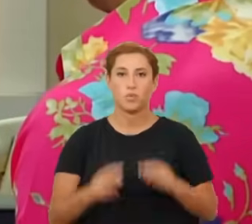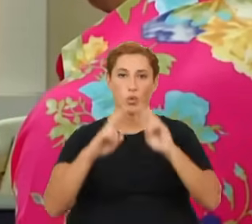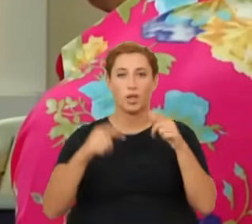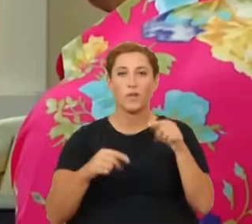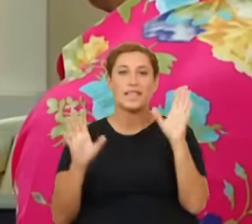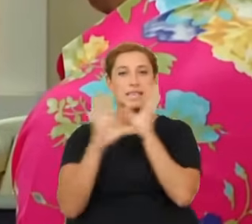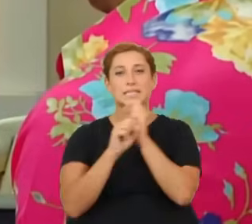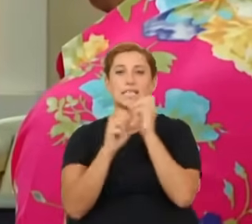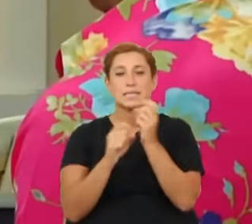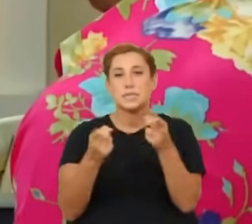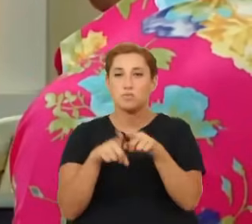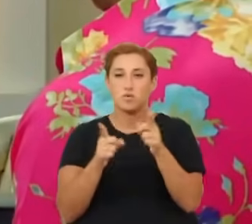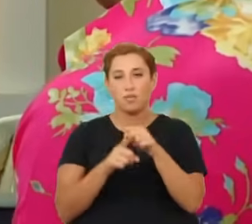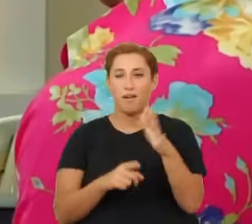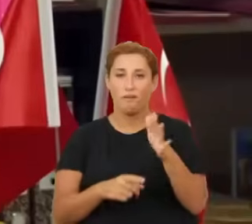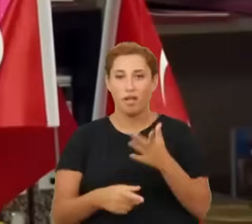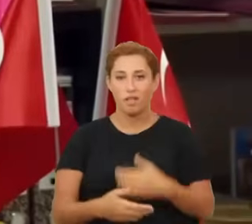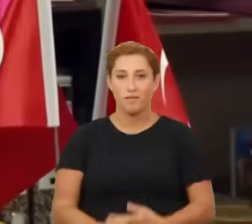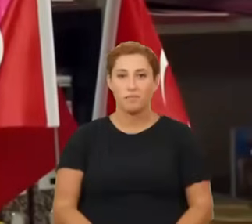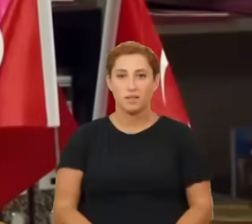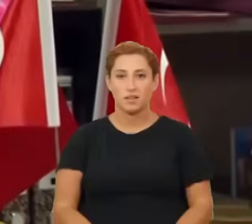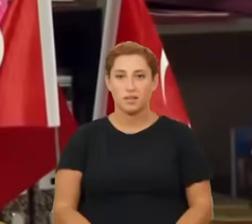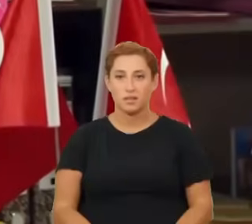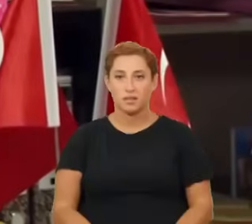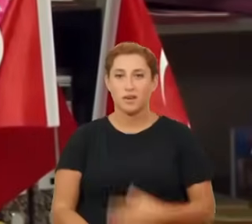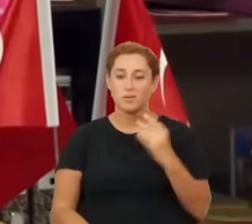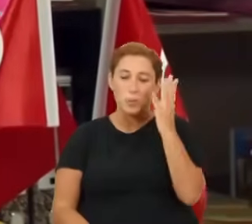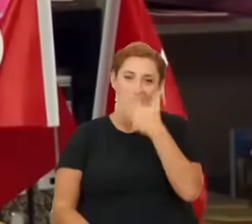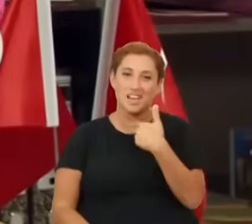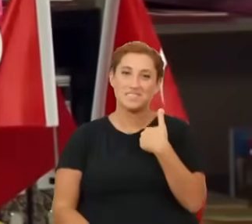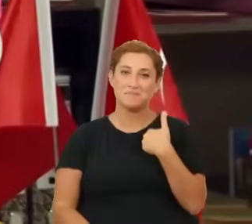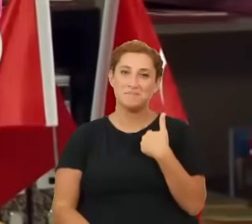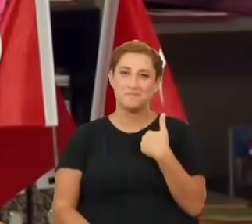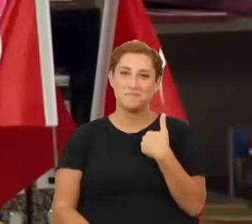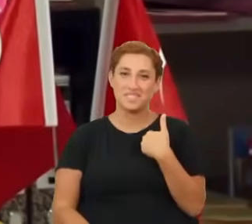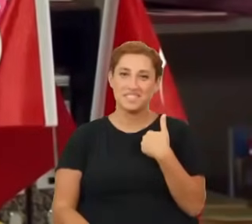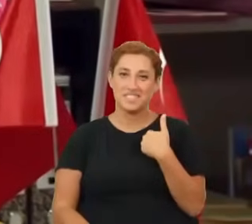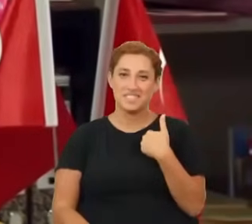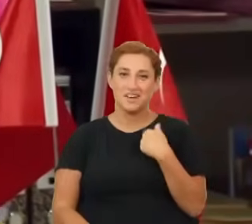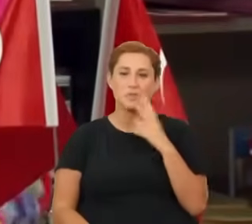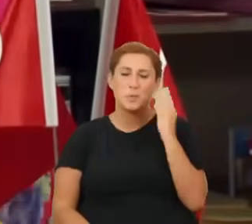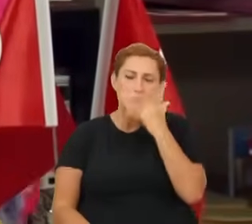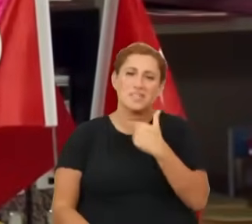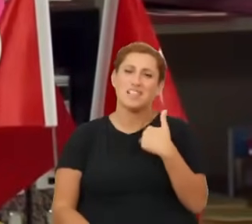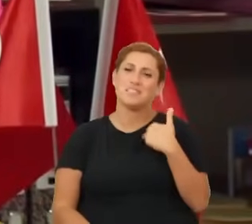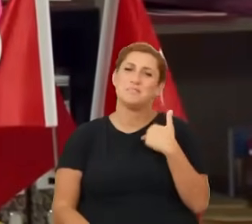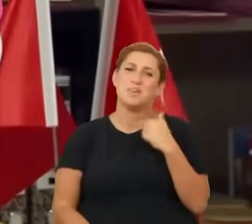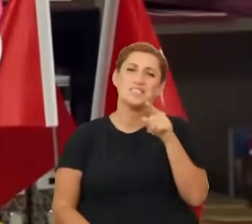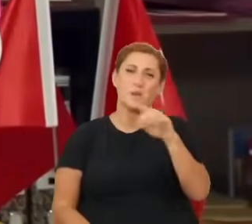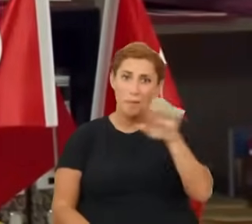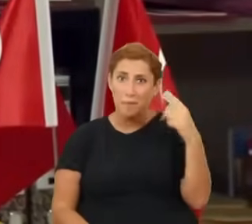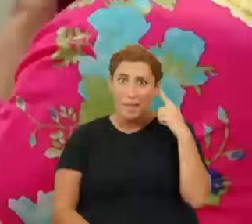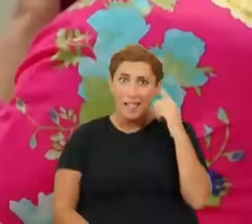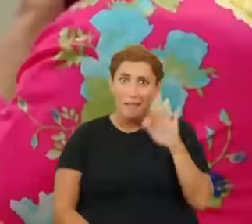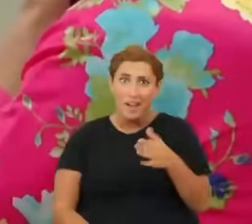Dükkanda öyle gizli gizli buluşmalar falan. Ay çok utandım. Ay çok utandım ben Fehmi baba. Siz onları